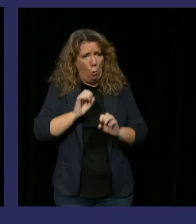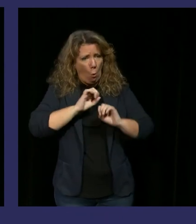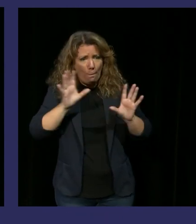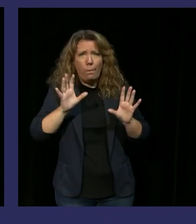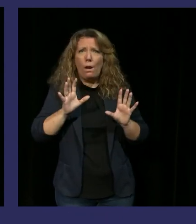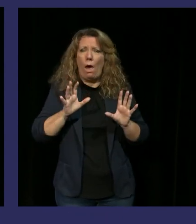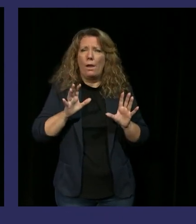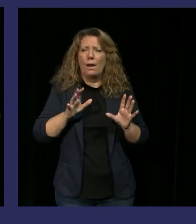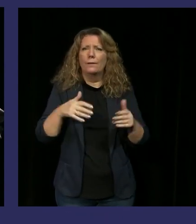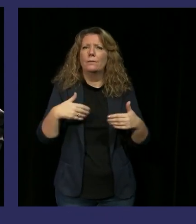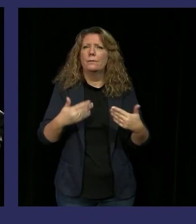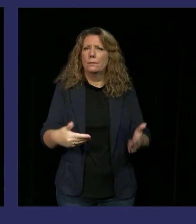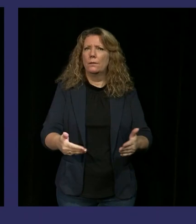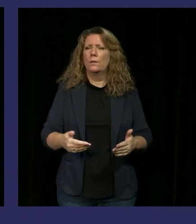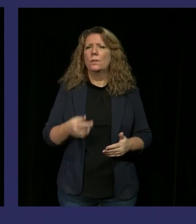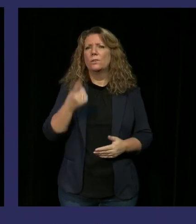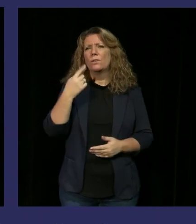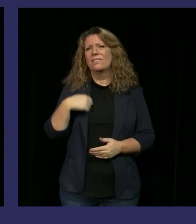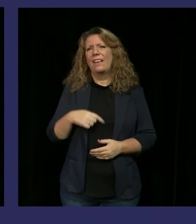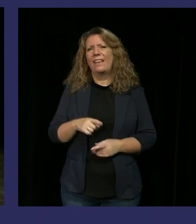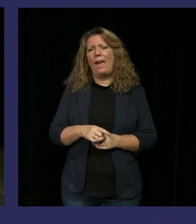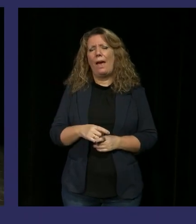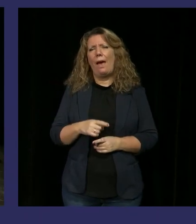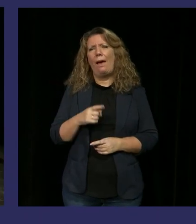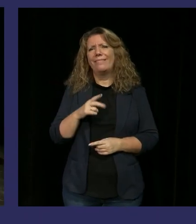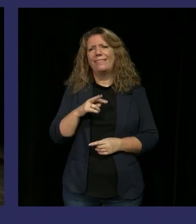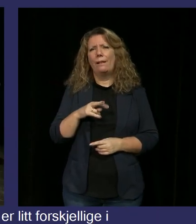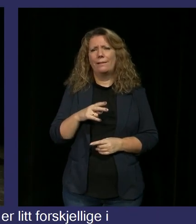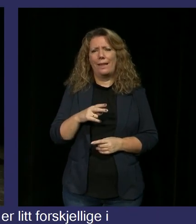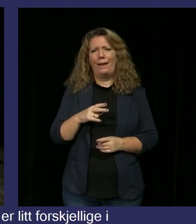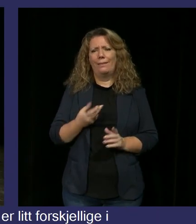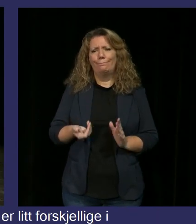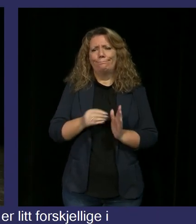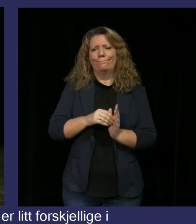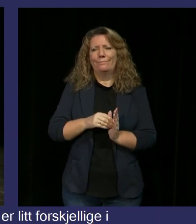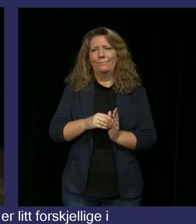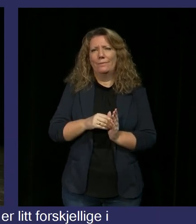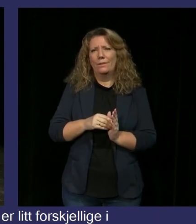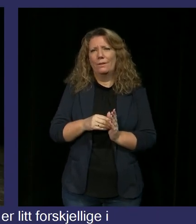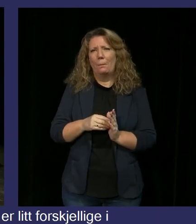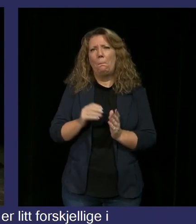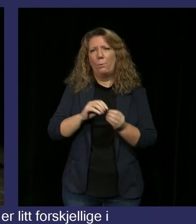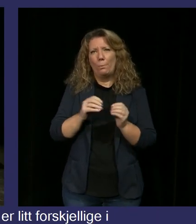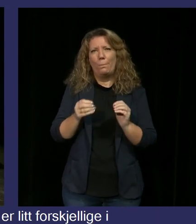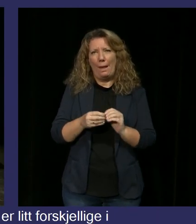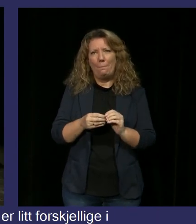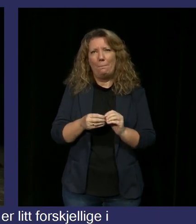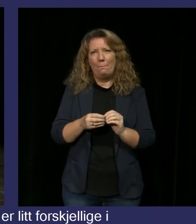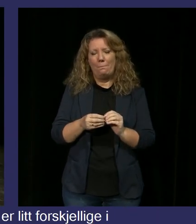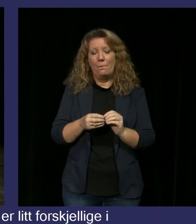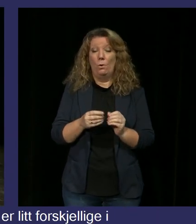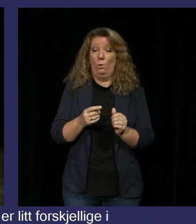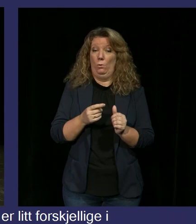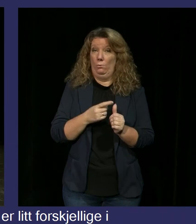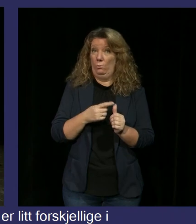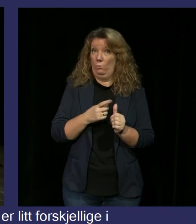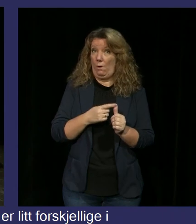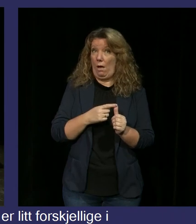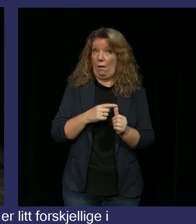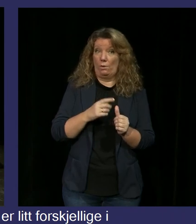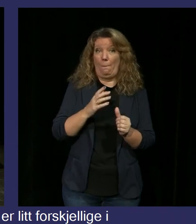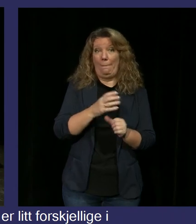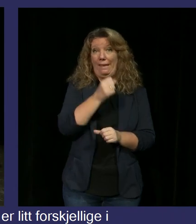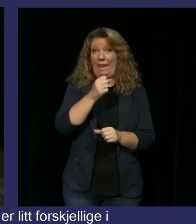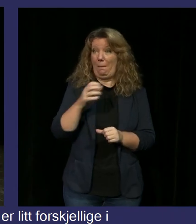digitale tilfører noen sånne tilleggsproblemstillinger. Og noe av det handler om begreper som litt forskjellige I